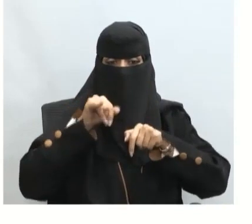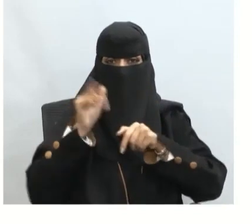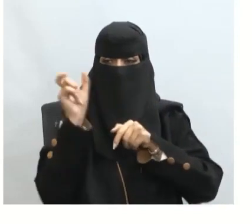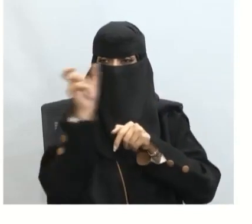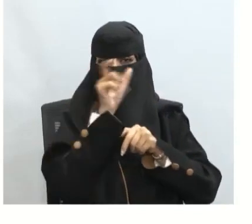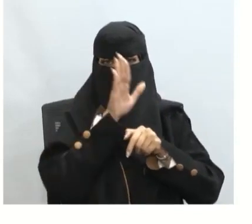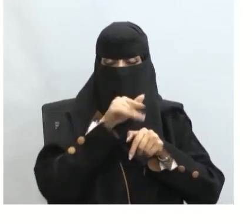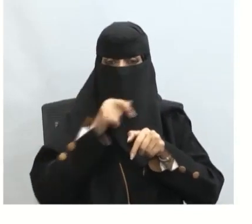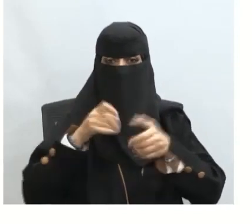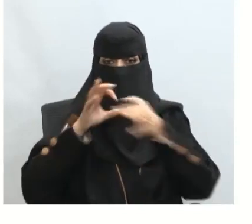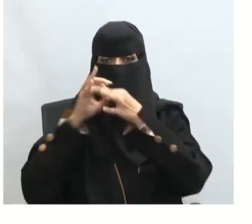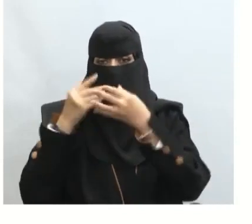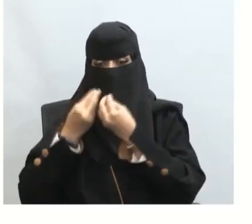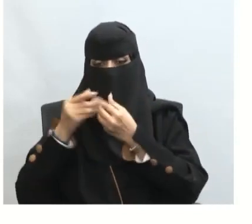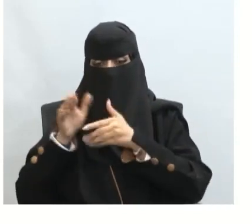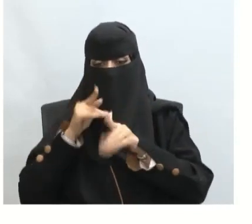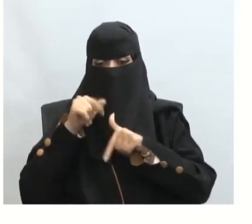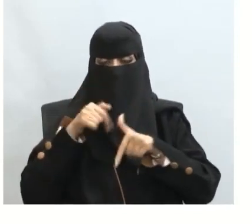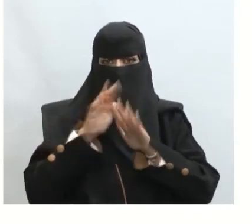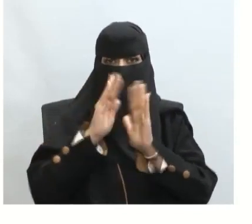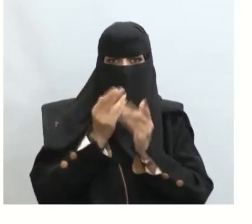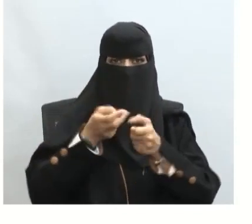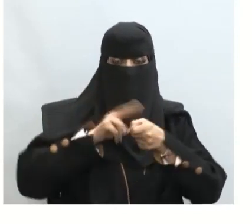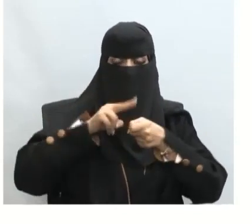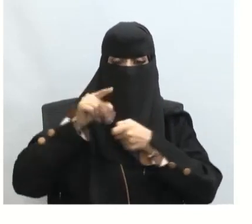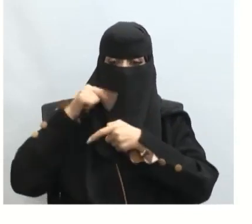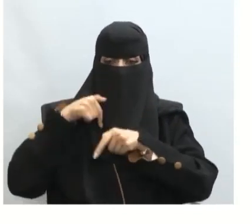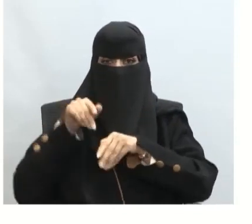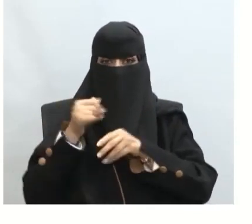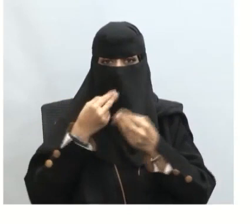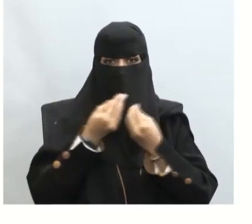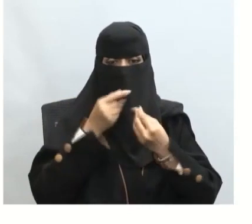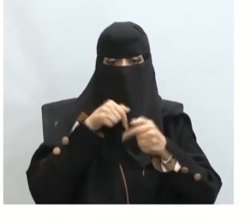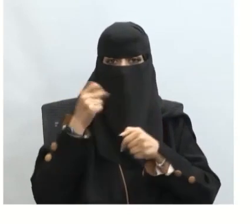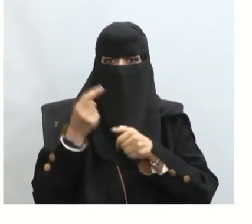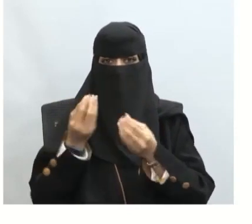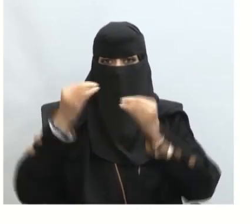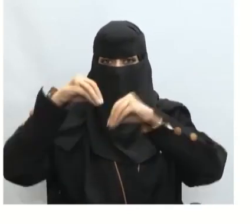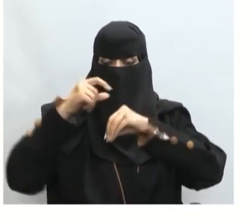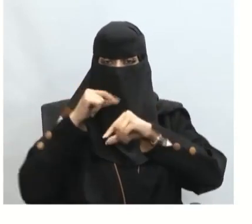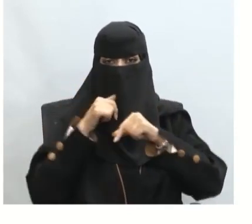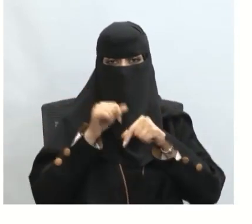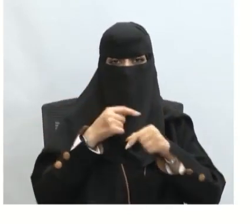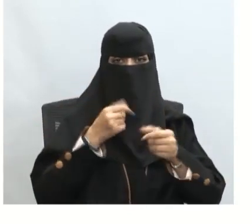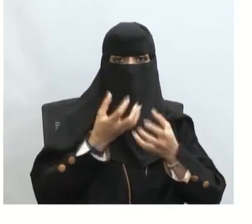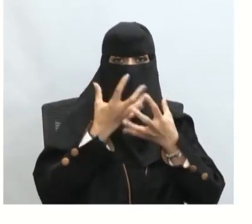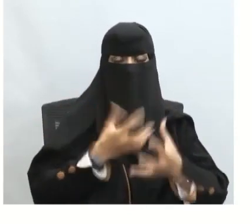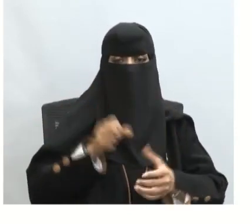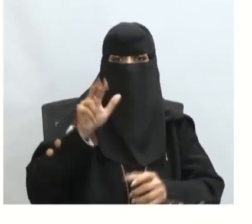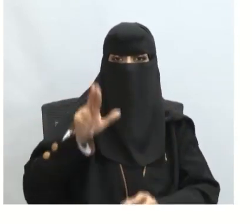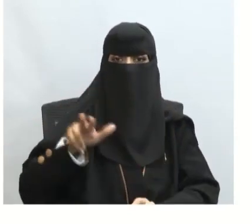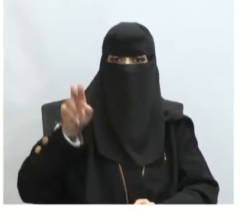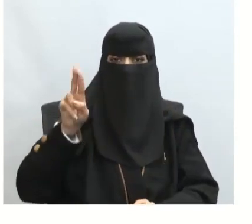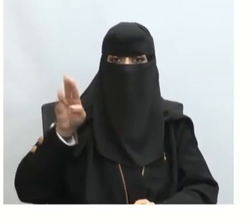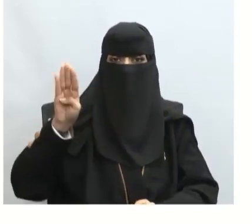وحدات مرتبطه معا تكون مشكل متكرر عن طريق تفاعل اما الاضافه او التكثف حققنا